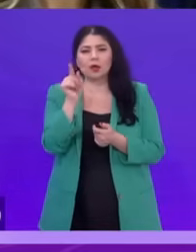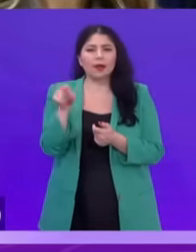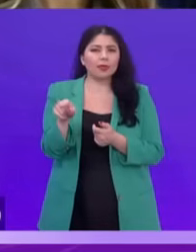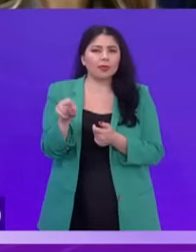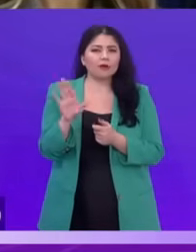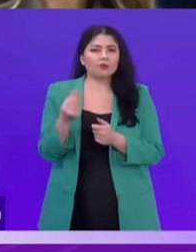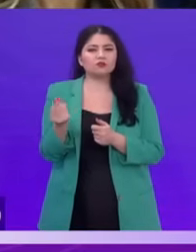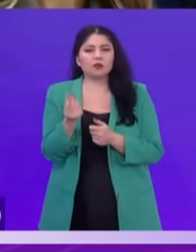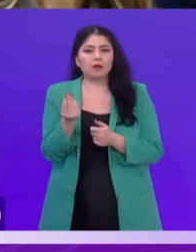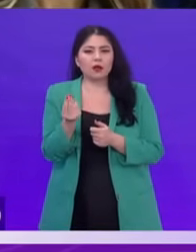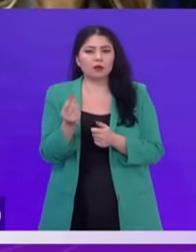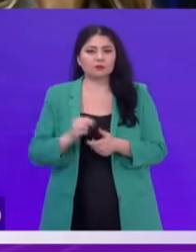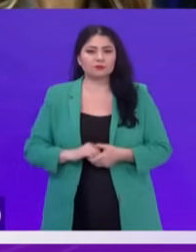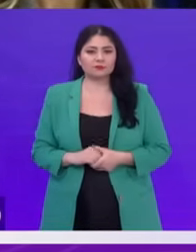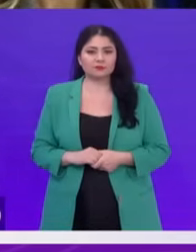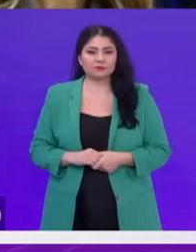ar avea